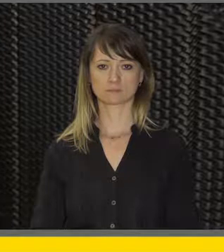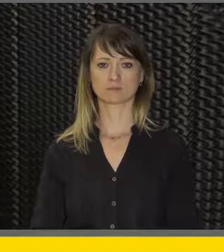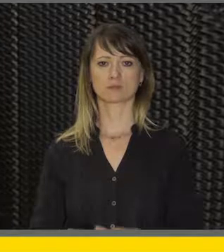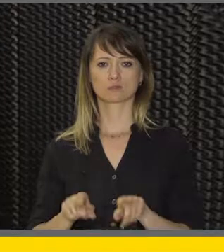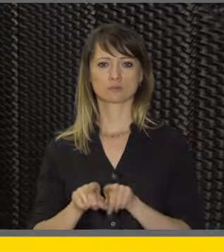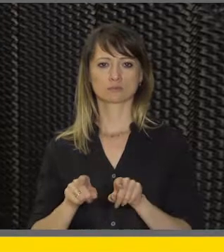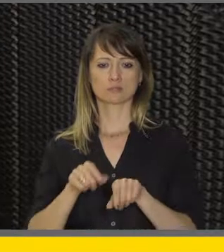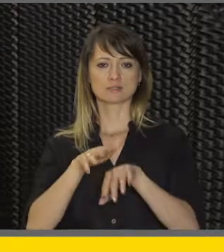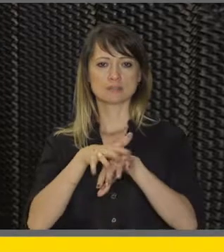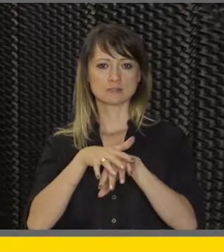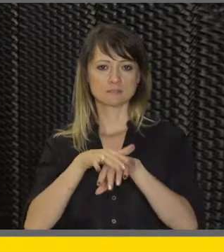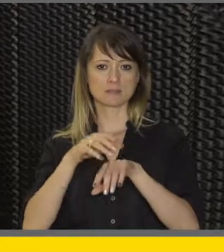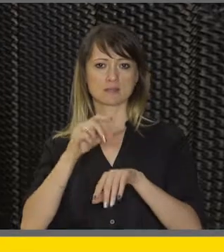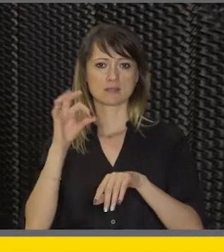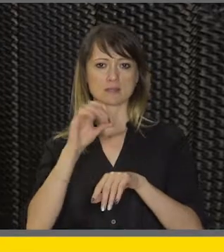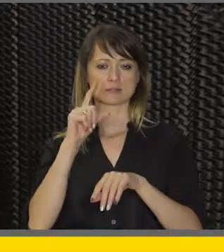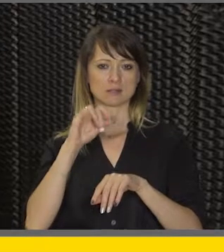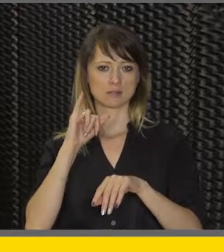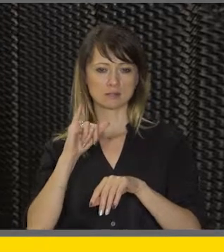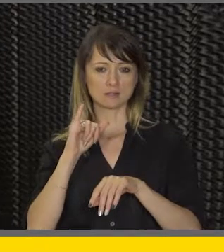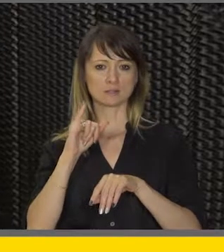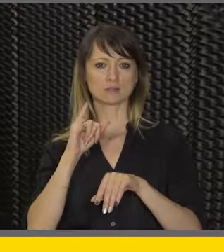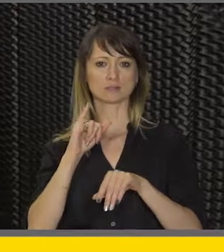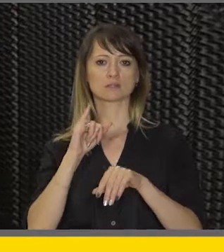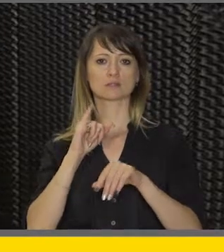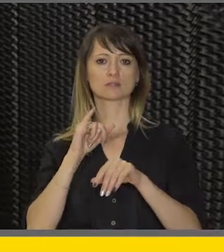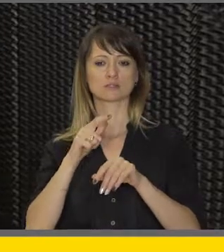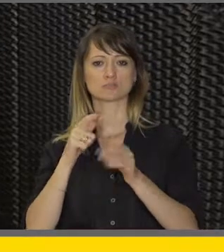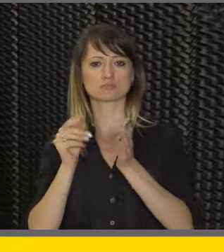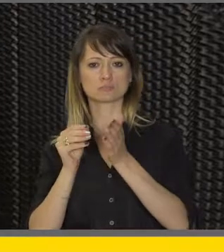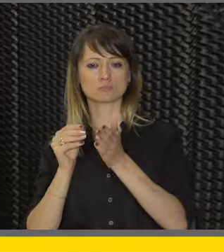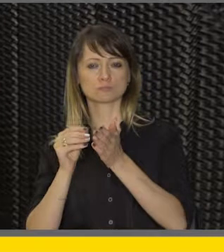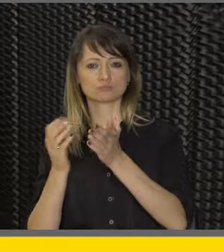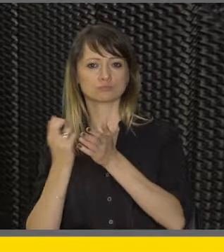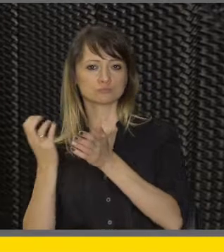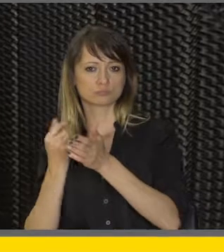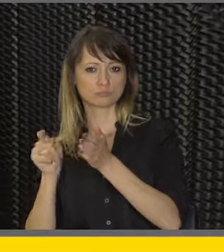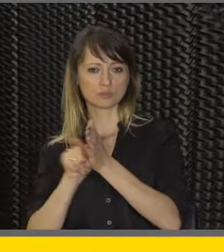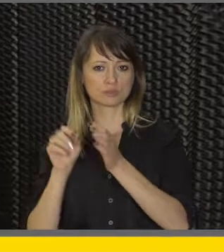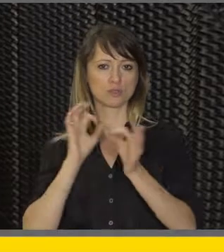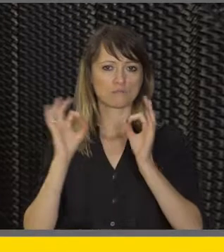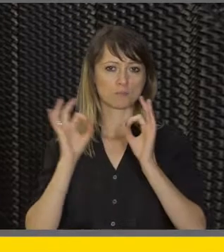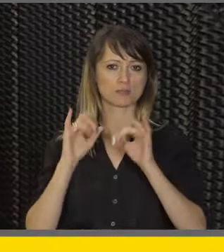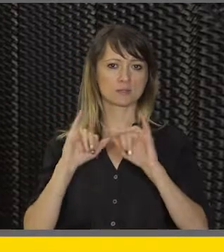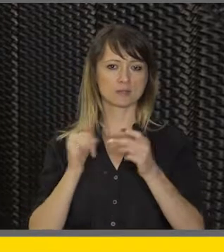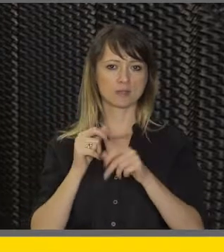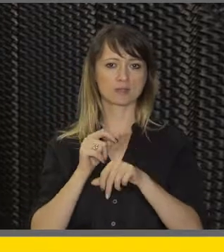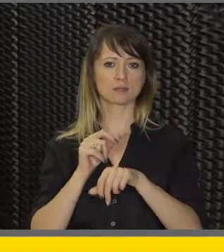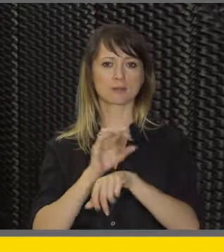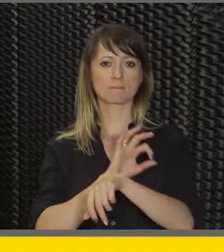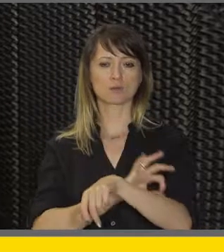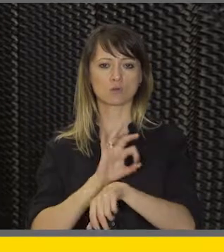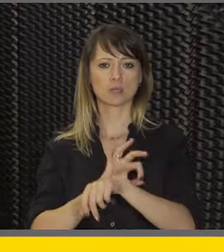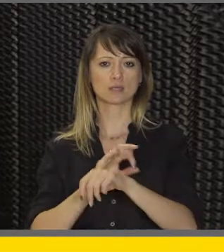systemu LSI, który jakby w tym momencie obsługiwany jest przez ESCEP i dostarcza też informacje na temat tego, jakie naprawdę projekty, w jakich obszarach są